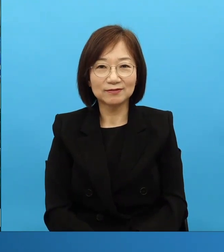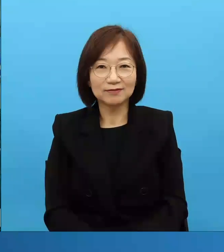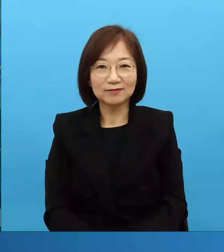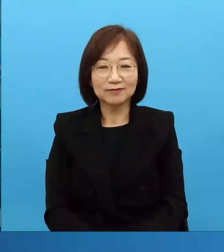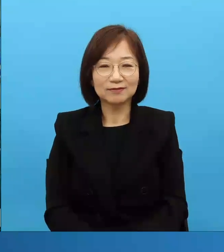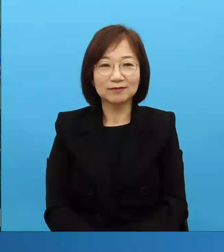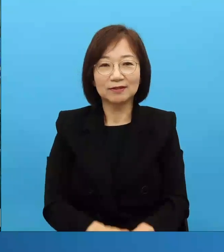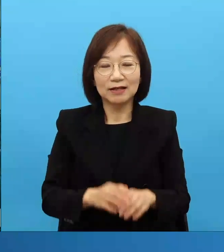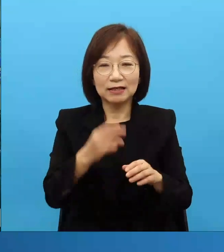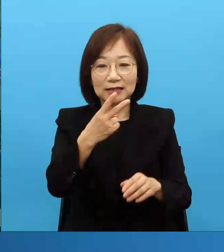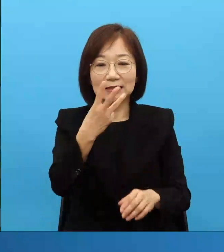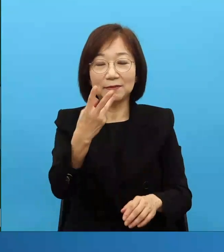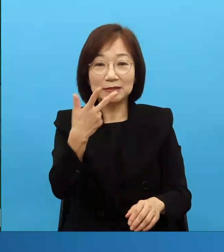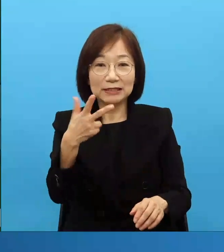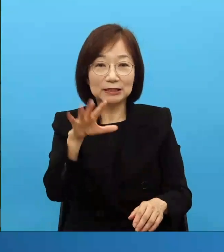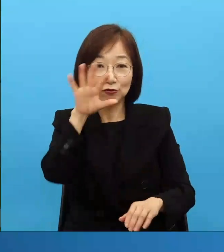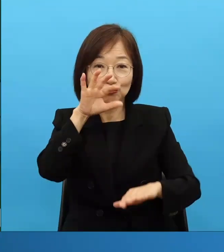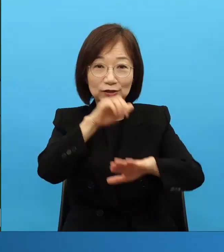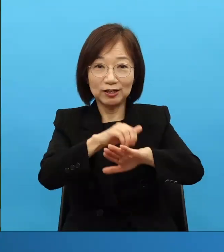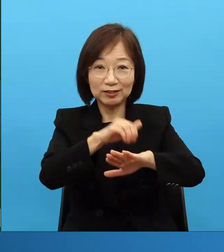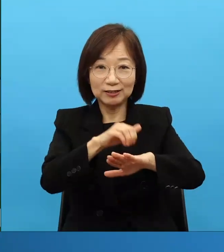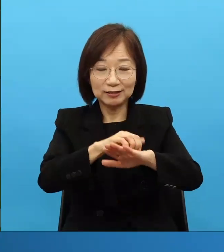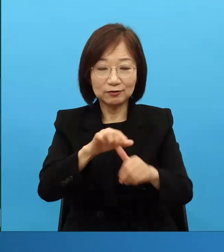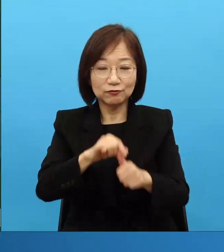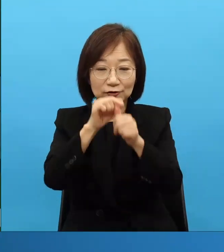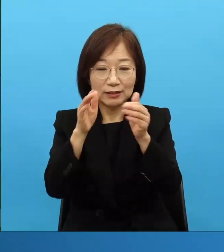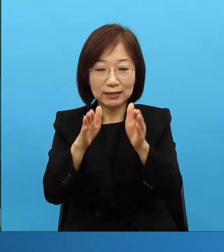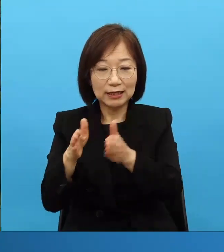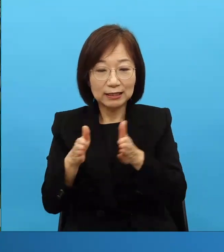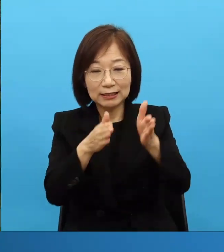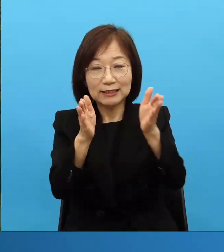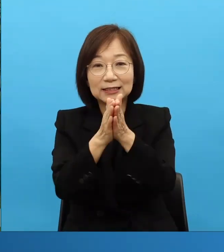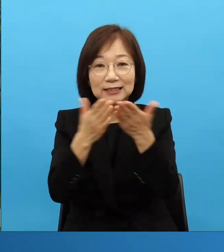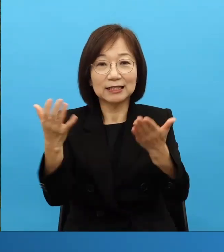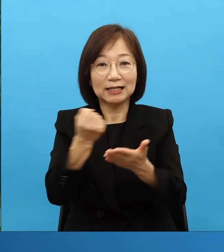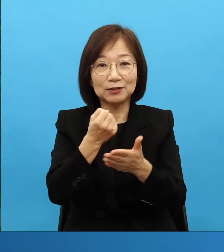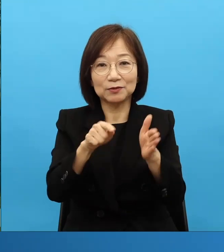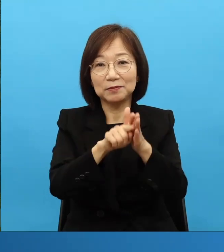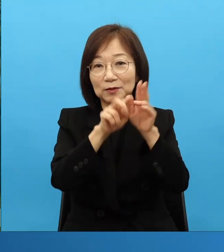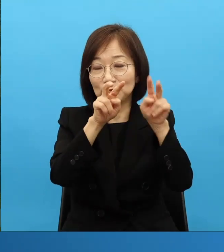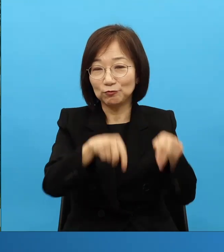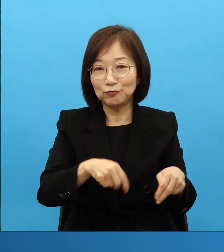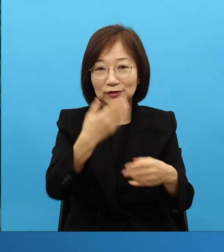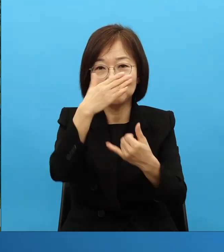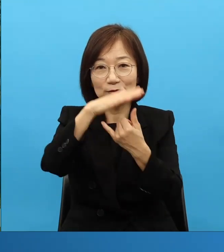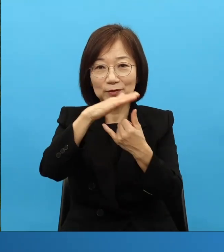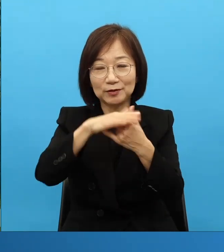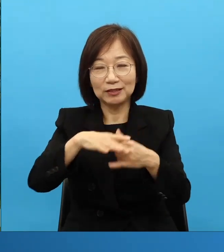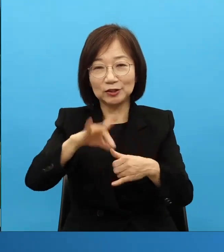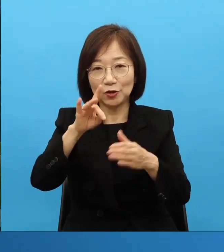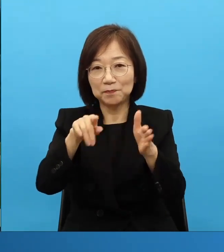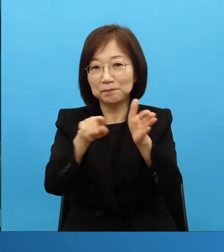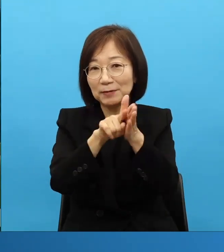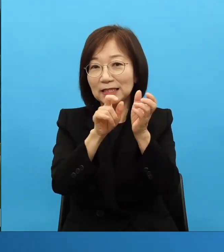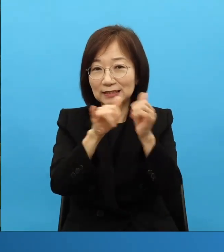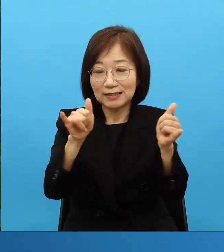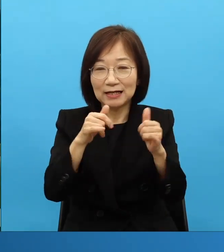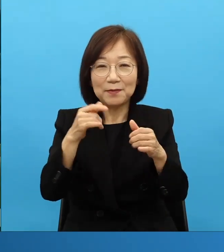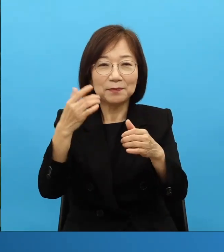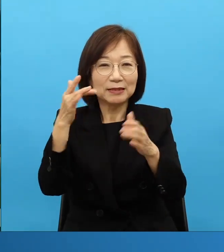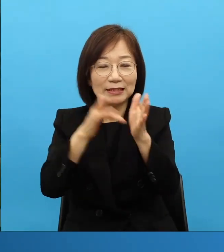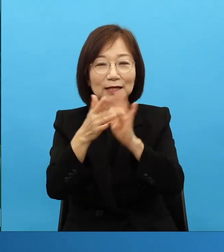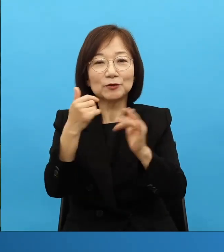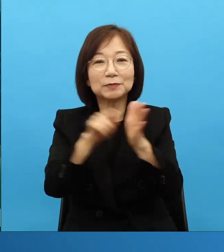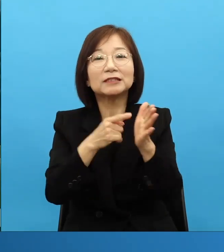새가족 현장 사역자 훈련은 구원의 길을 교재로 불신자, 청소년, 새신자, 기존 신자, 사역자,